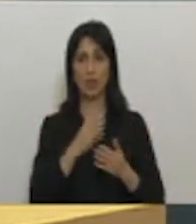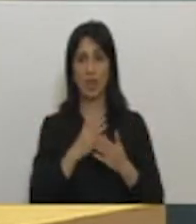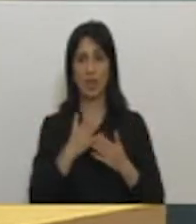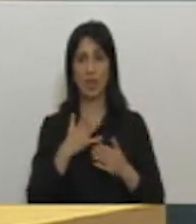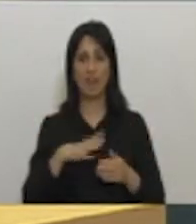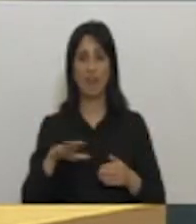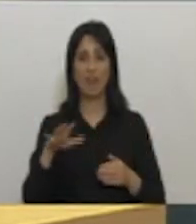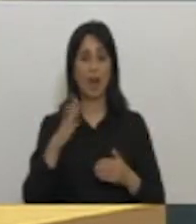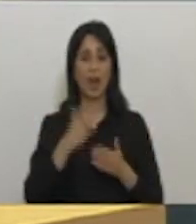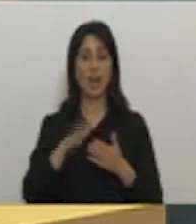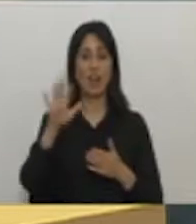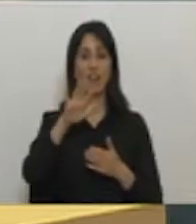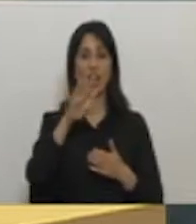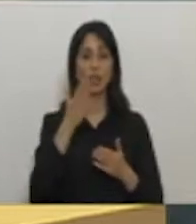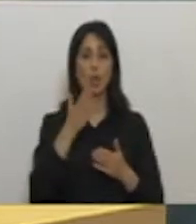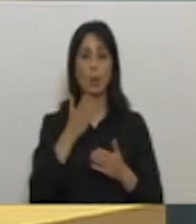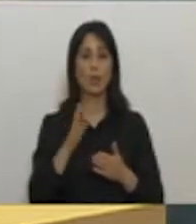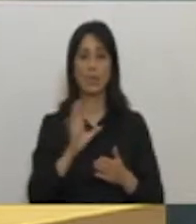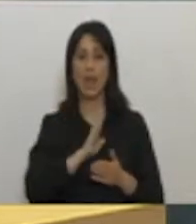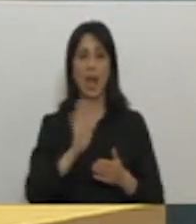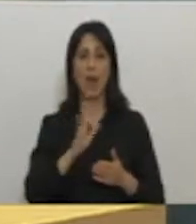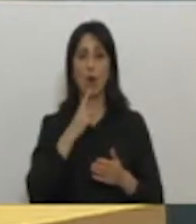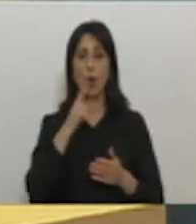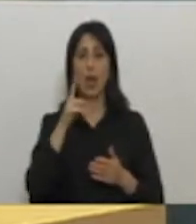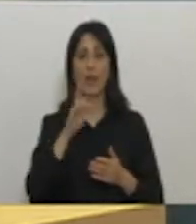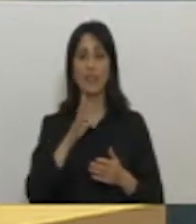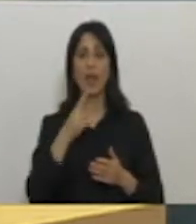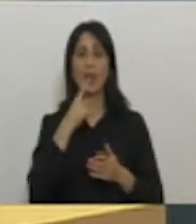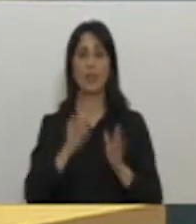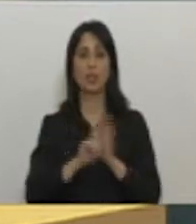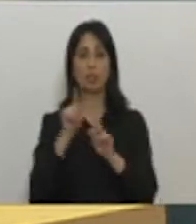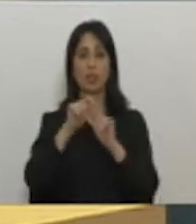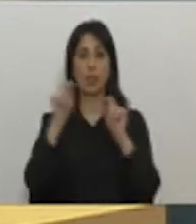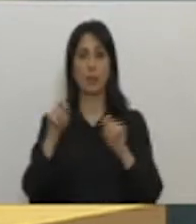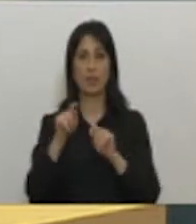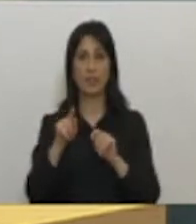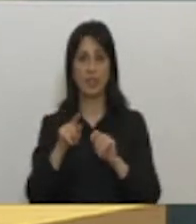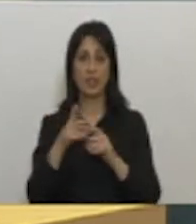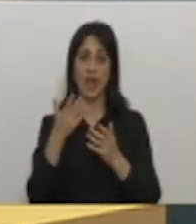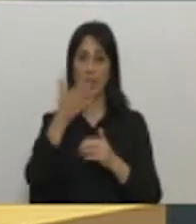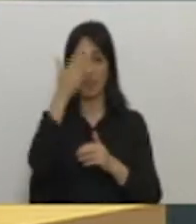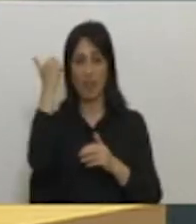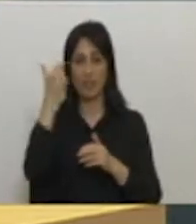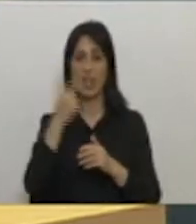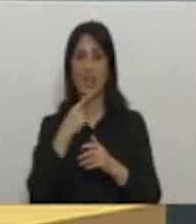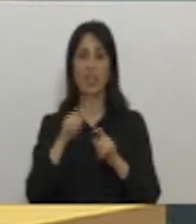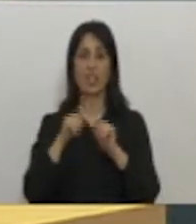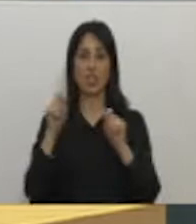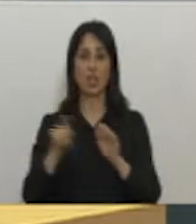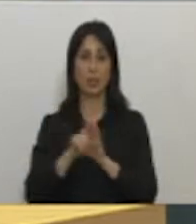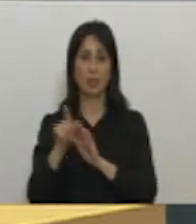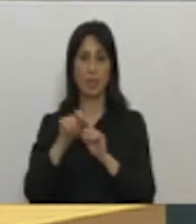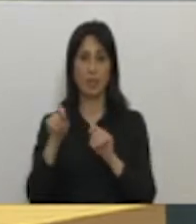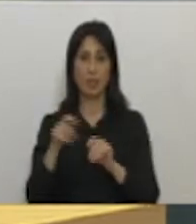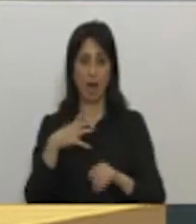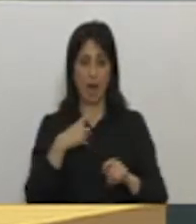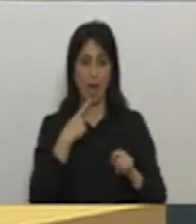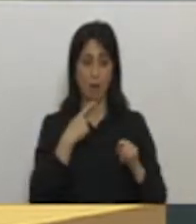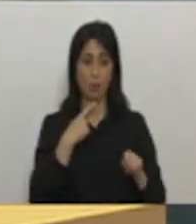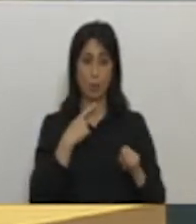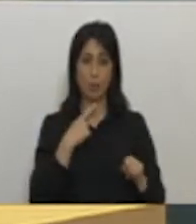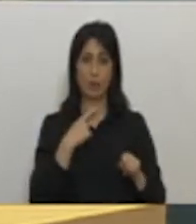ქვეყნები, რომლებსაც არ ქონდა ენა, ენა შექმნეს. ან დავიწყებული ქონდათ და ენა შექმნეს. ქართულ